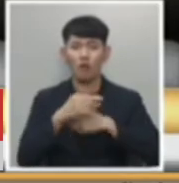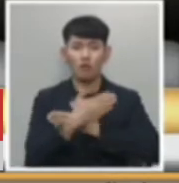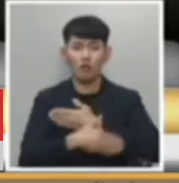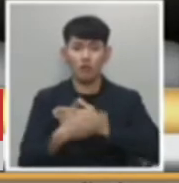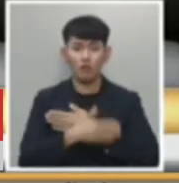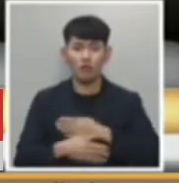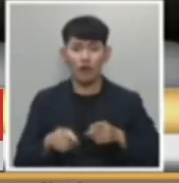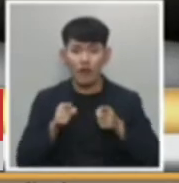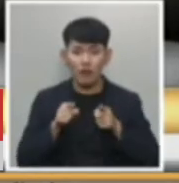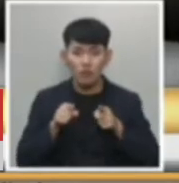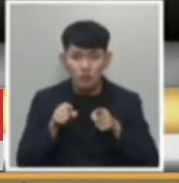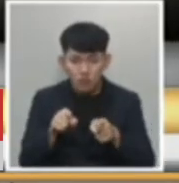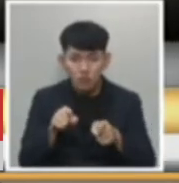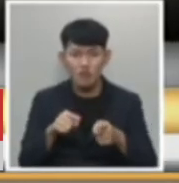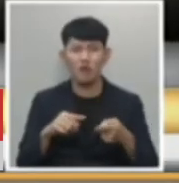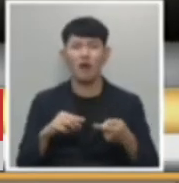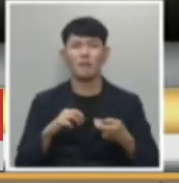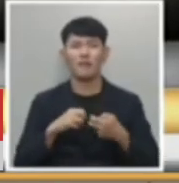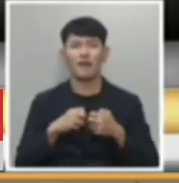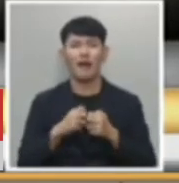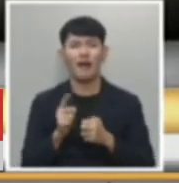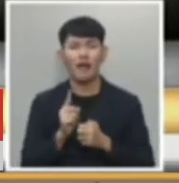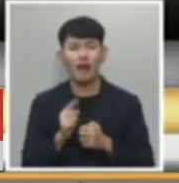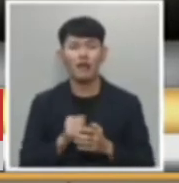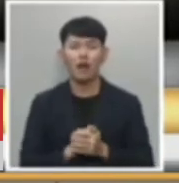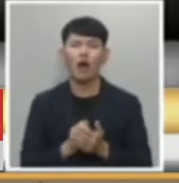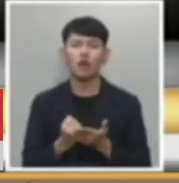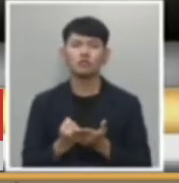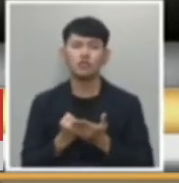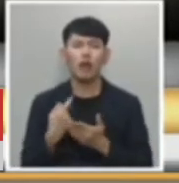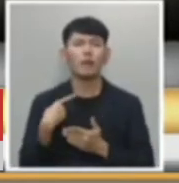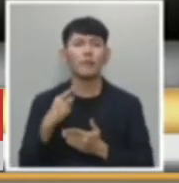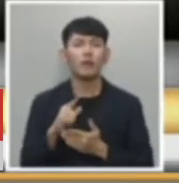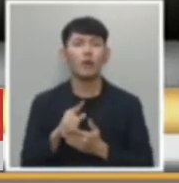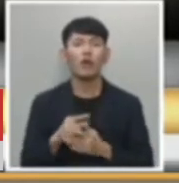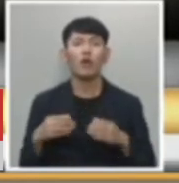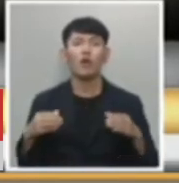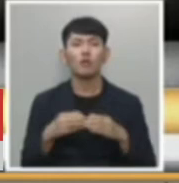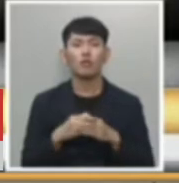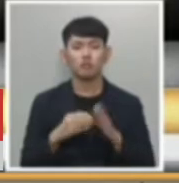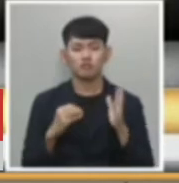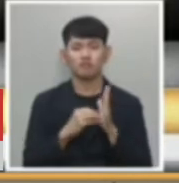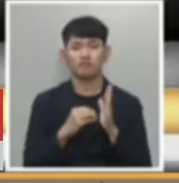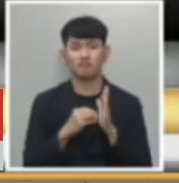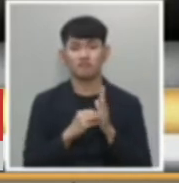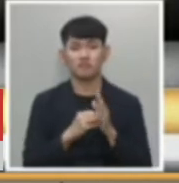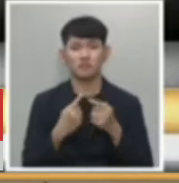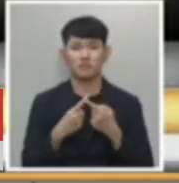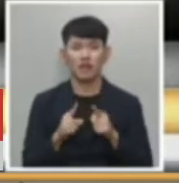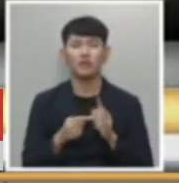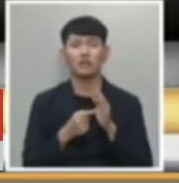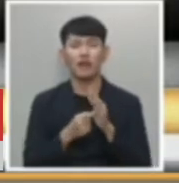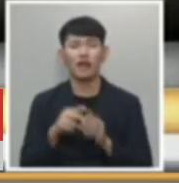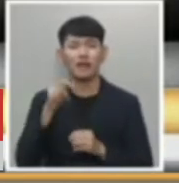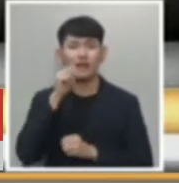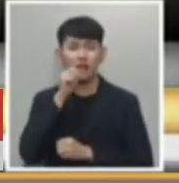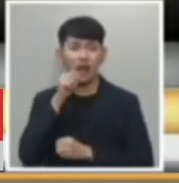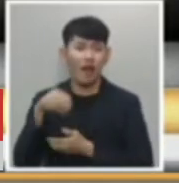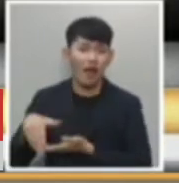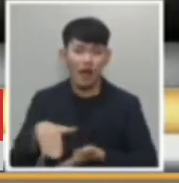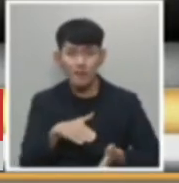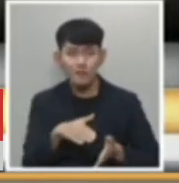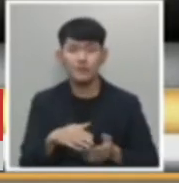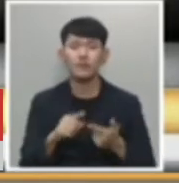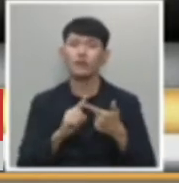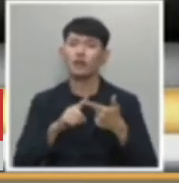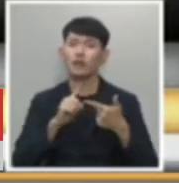นเนี่ยกระทบเฉพาะคนในเขตเมืองนะครับซึ่งการมาในเขตชนบทนะครับไม่ว่าจะเป็นเรื่องของชนประทานเรื่องของถนนทาง